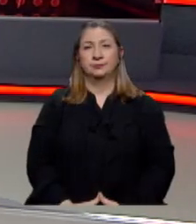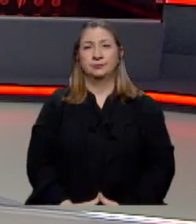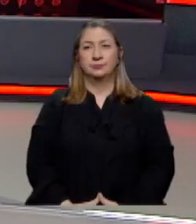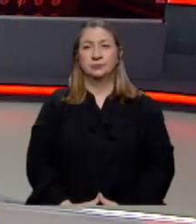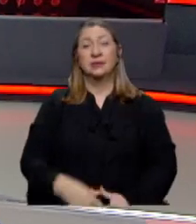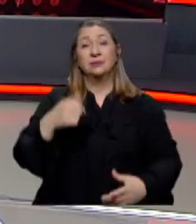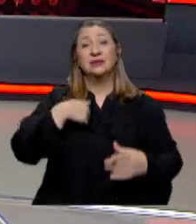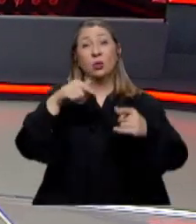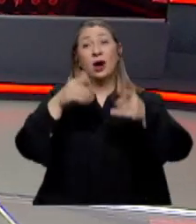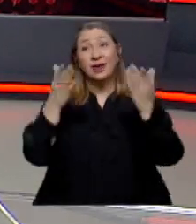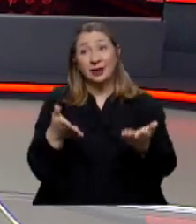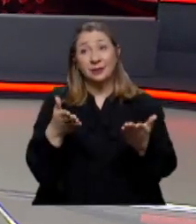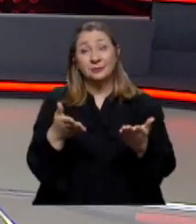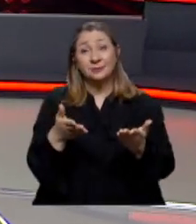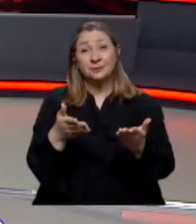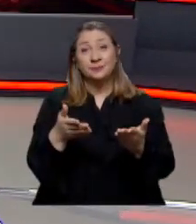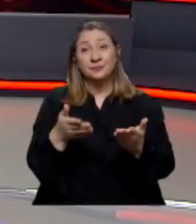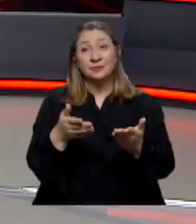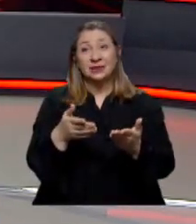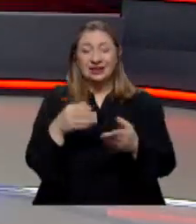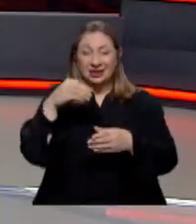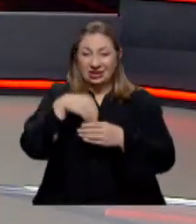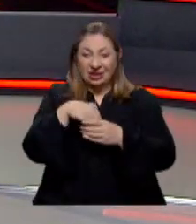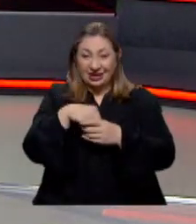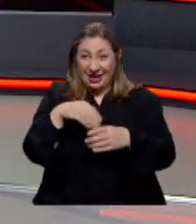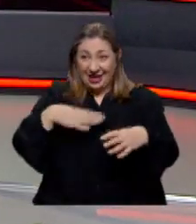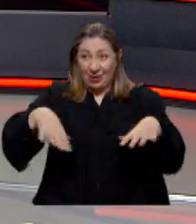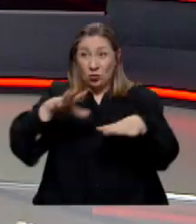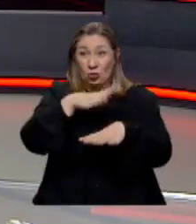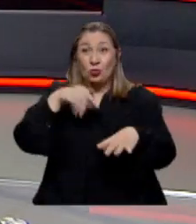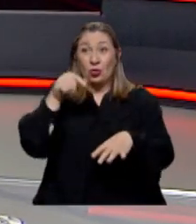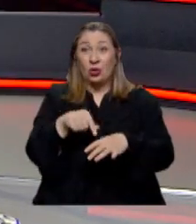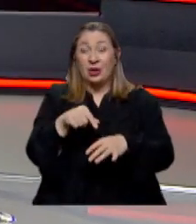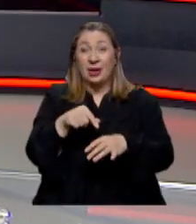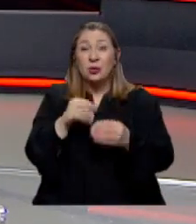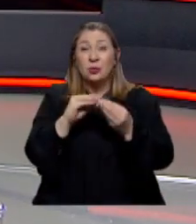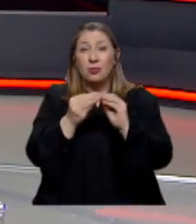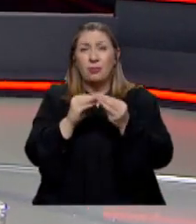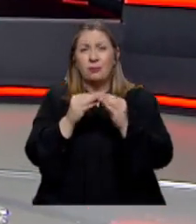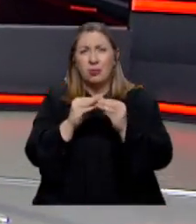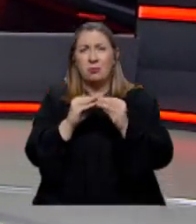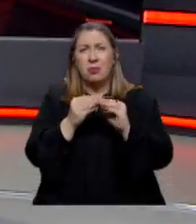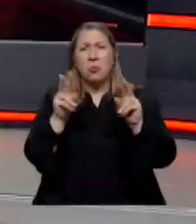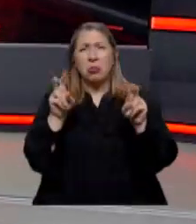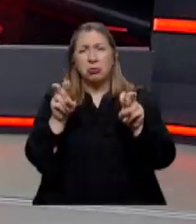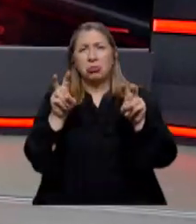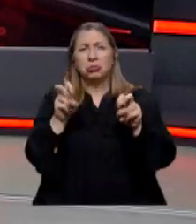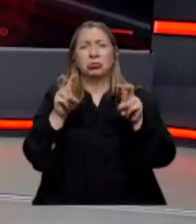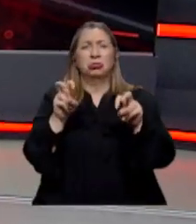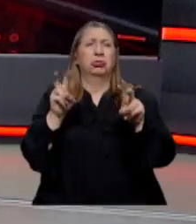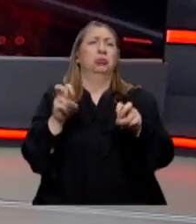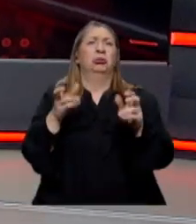Biz de bu arada içerideki bütün bu bu meseleler konular